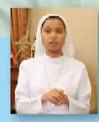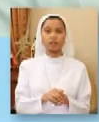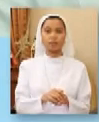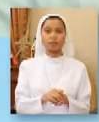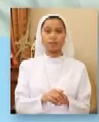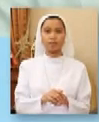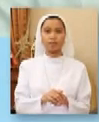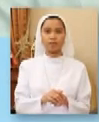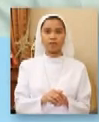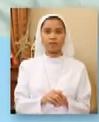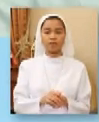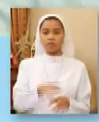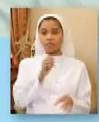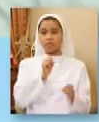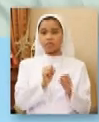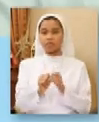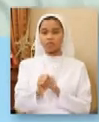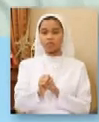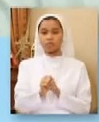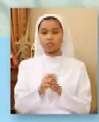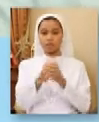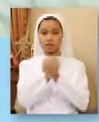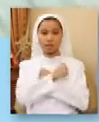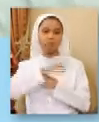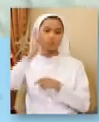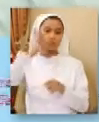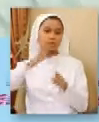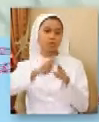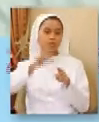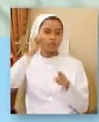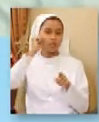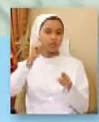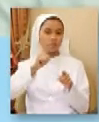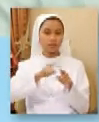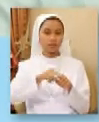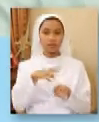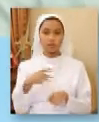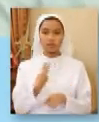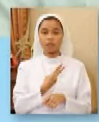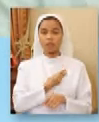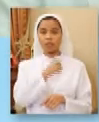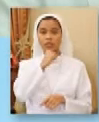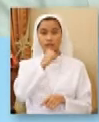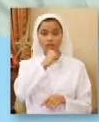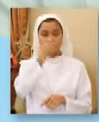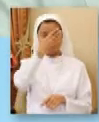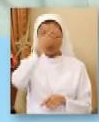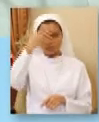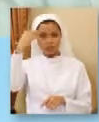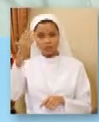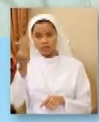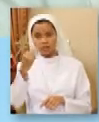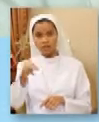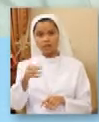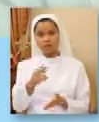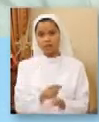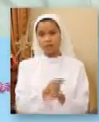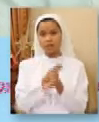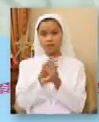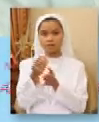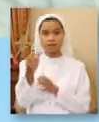impairment sa hearing, no? At saka speech. No? Kaya mga minamalkuntugang, na natin kalilimutang samahan